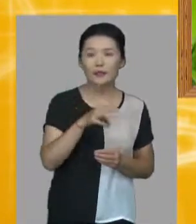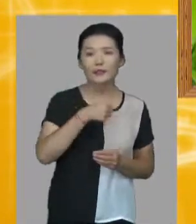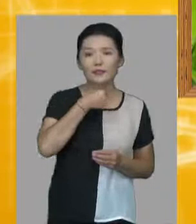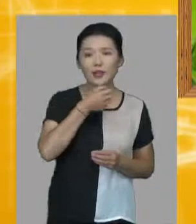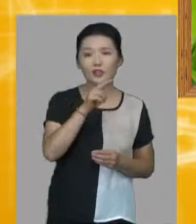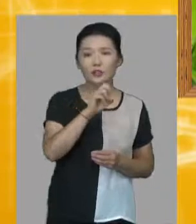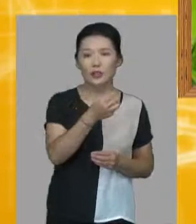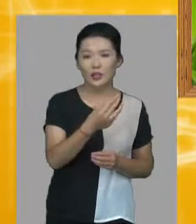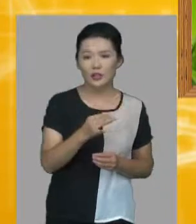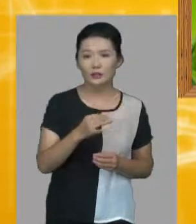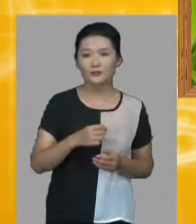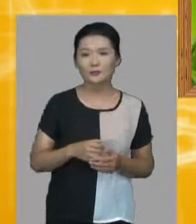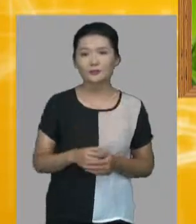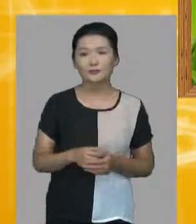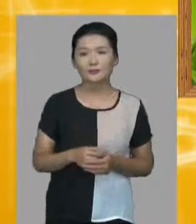старше Даши.